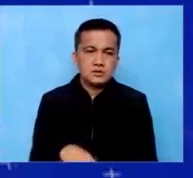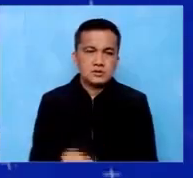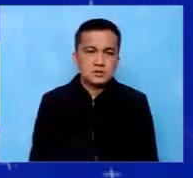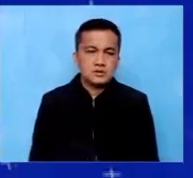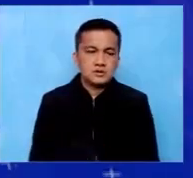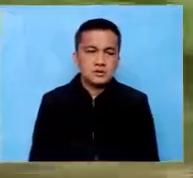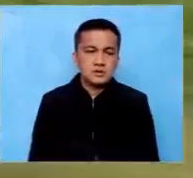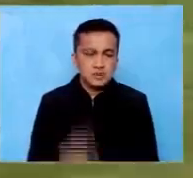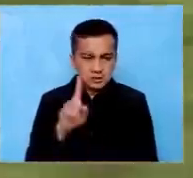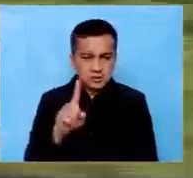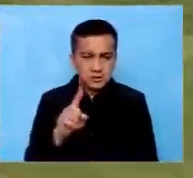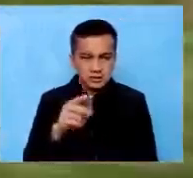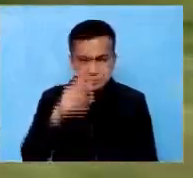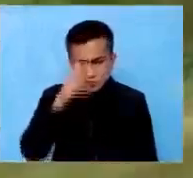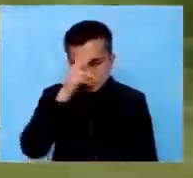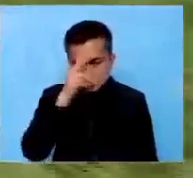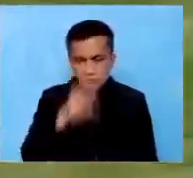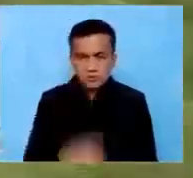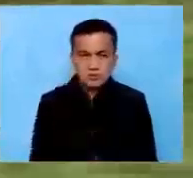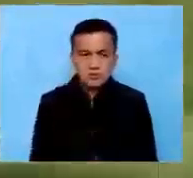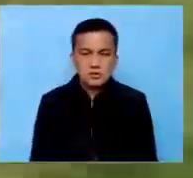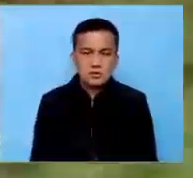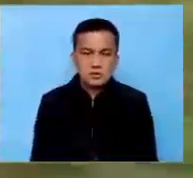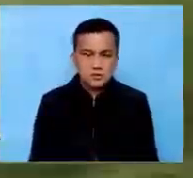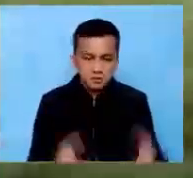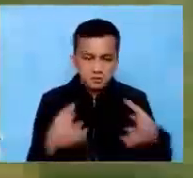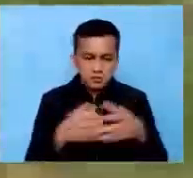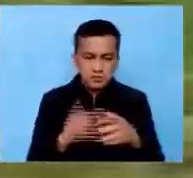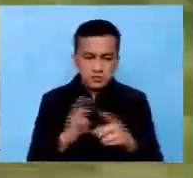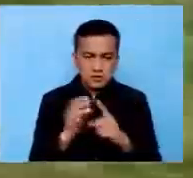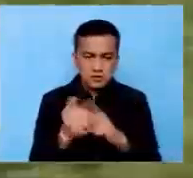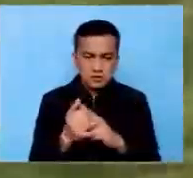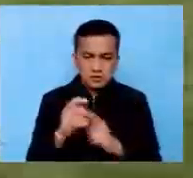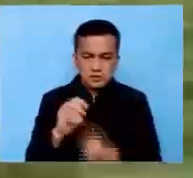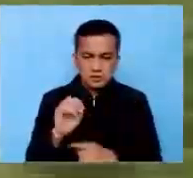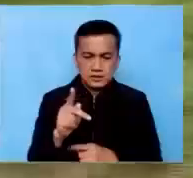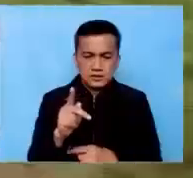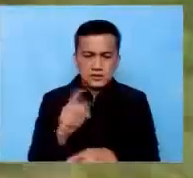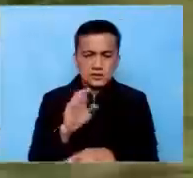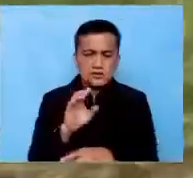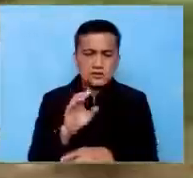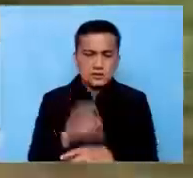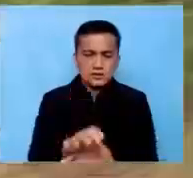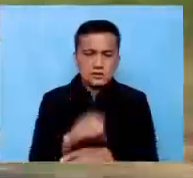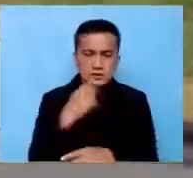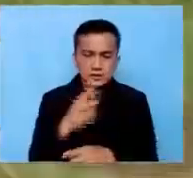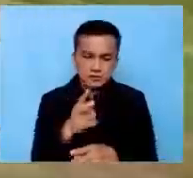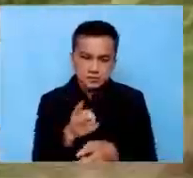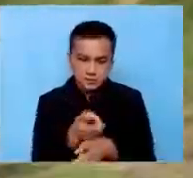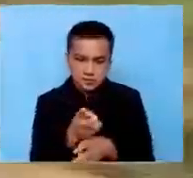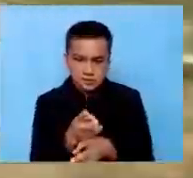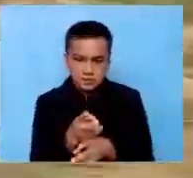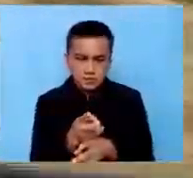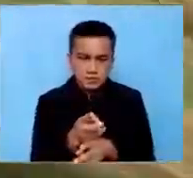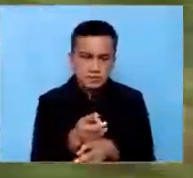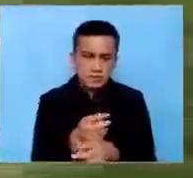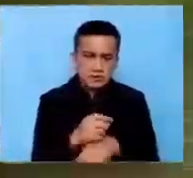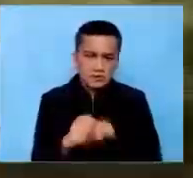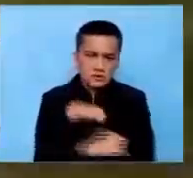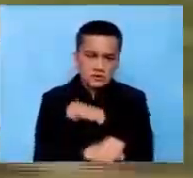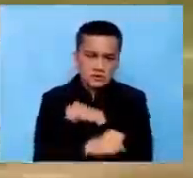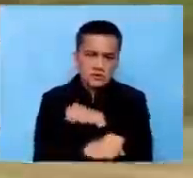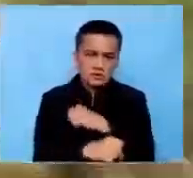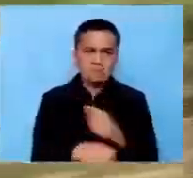ang isang manok. Bumuo na ang barangay ng task force na tututok sa seri ng nakawan sa lugar. Rumoronda rin daw ang mga tanod sa